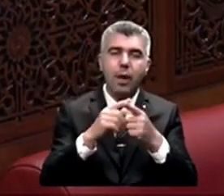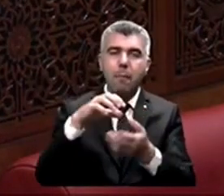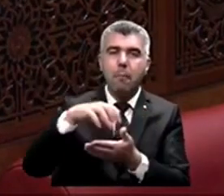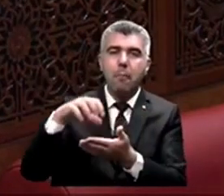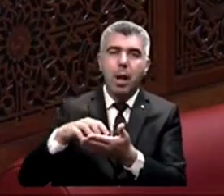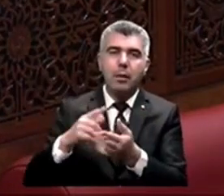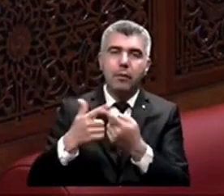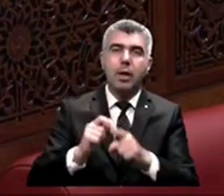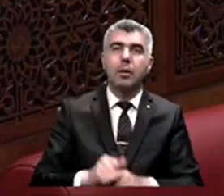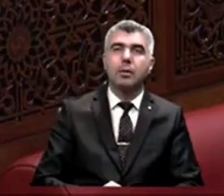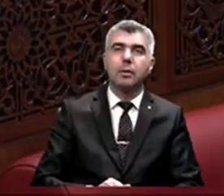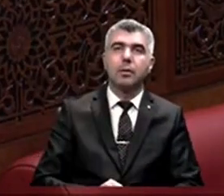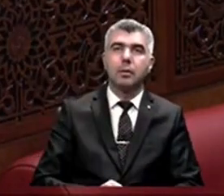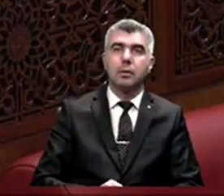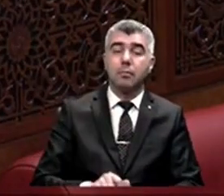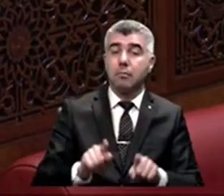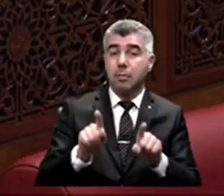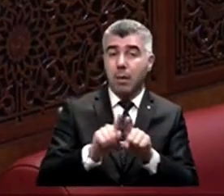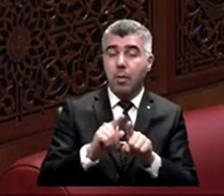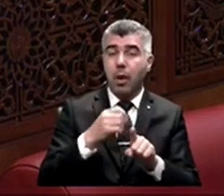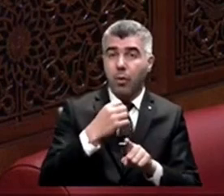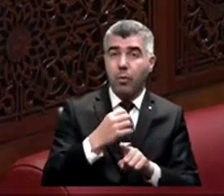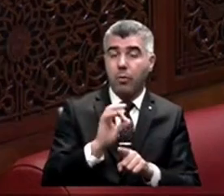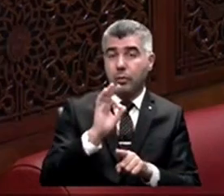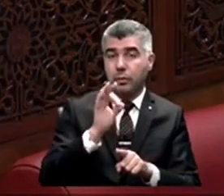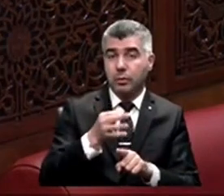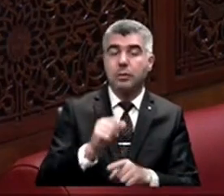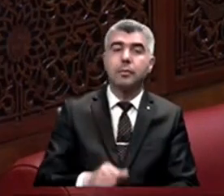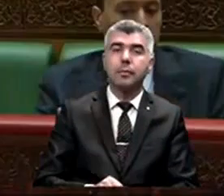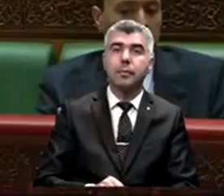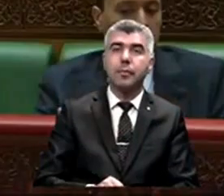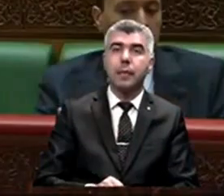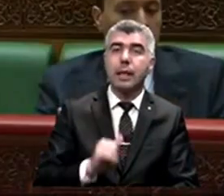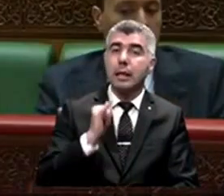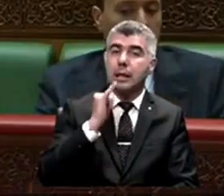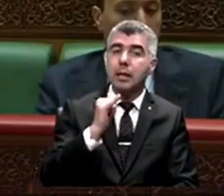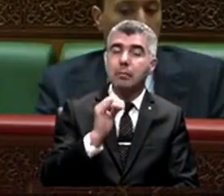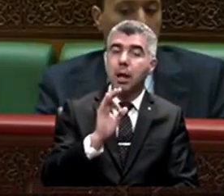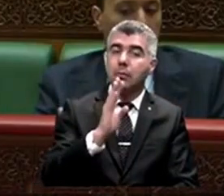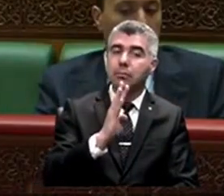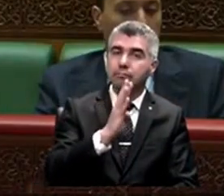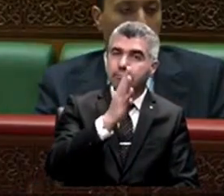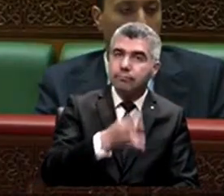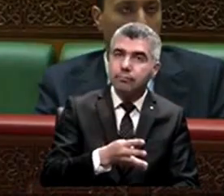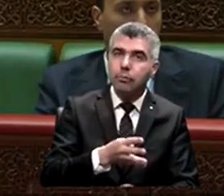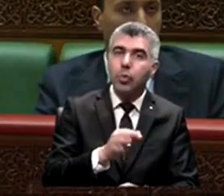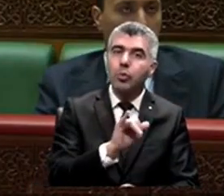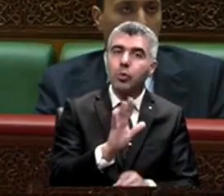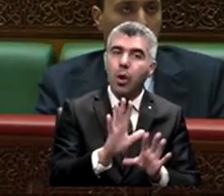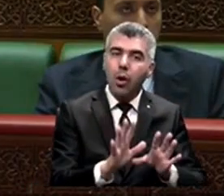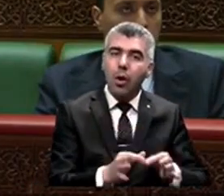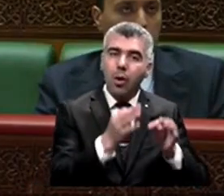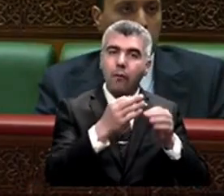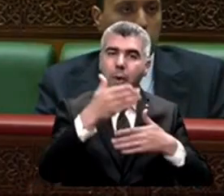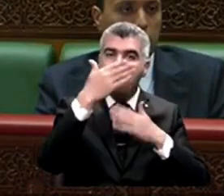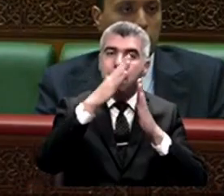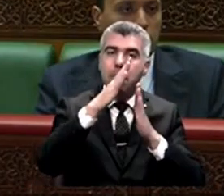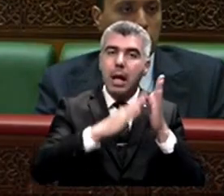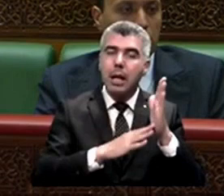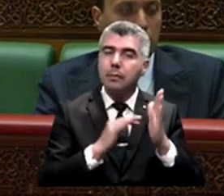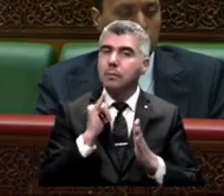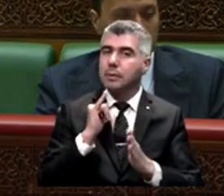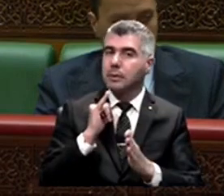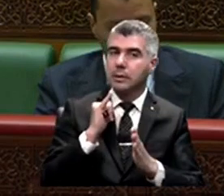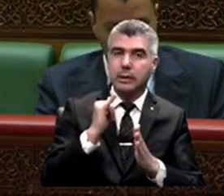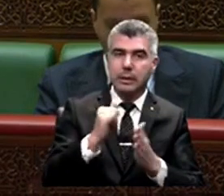مختلفه، ولكن هذا لا يعفينا. انما المعول على ما برهن عليه المغاربه دائما،